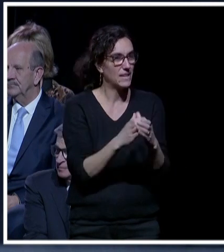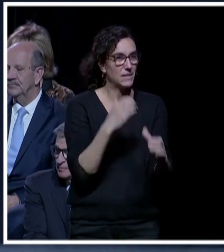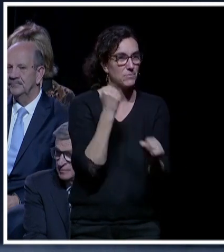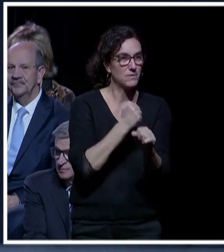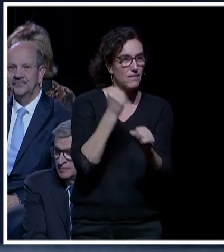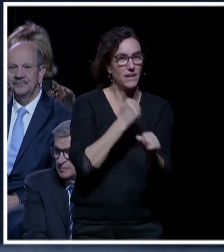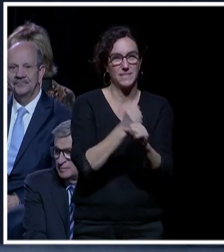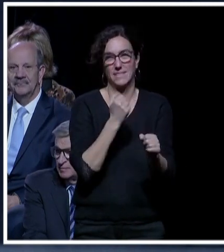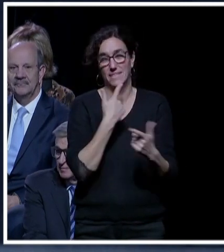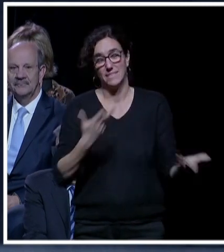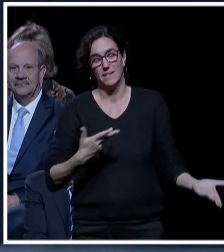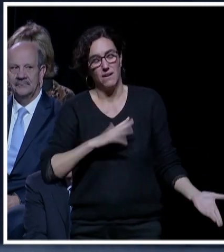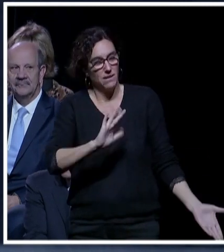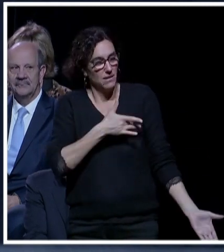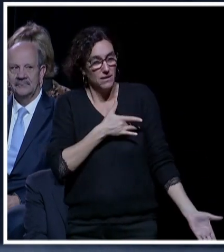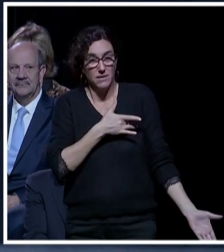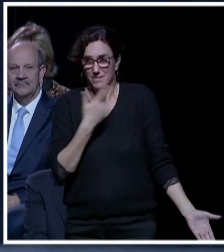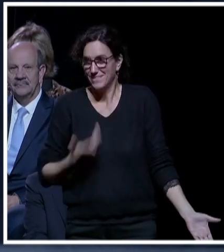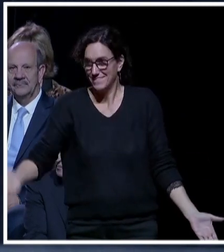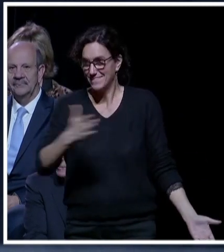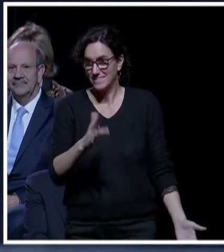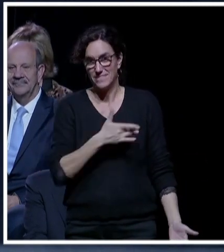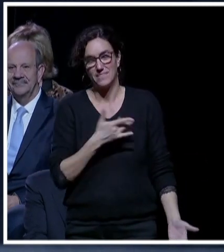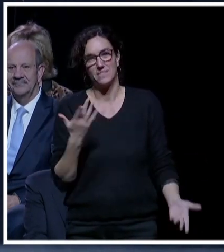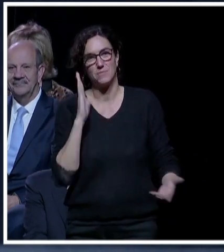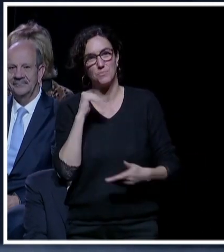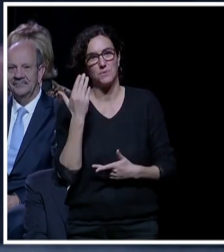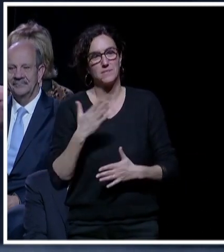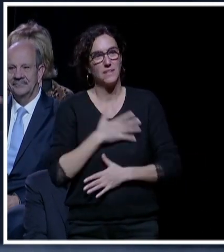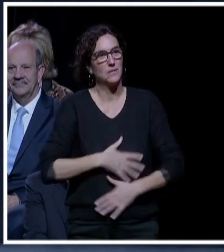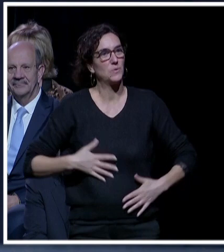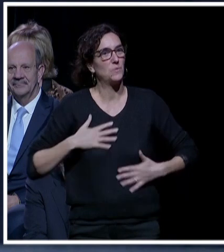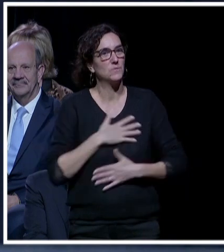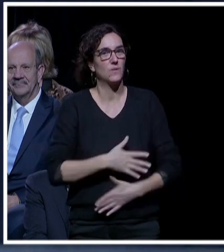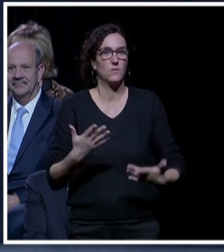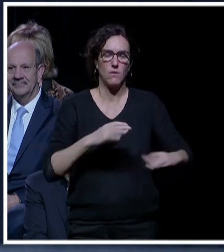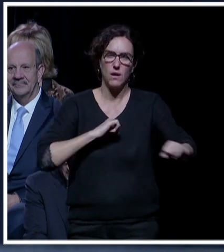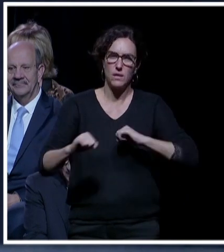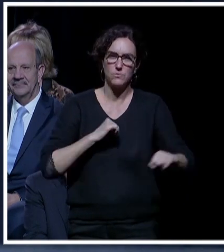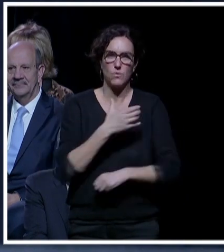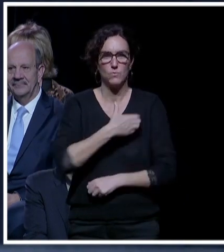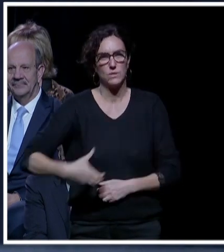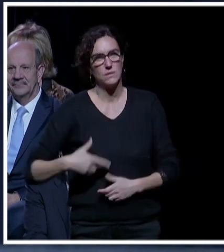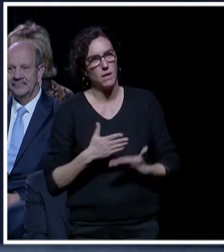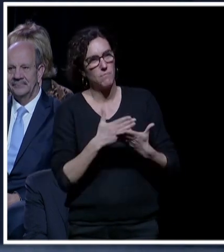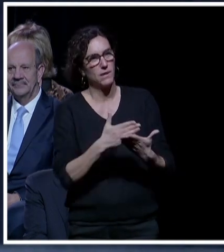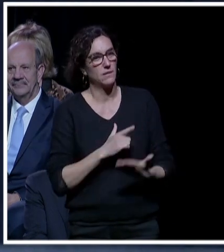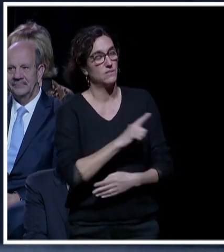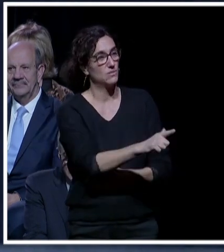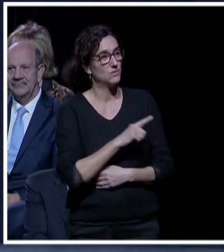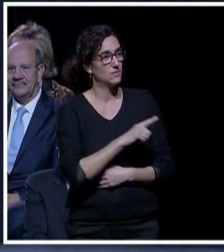nous tient à cœur, mes chers amis. Donc c'est une joie de partager l'action municipale avec lui et